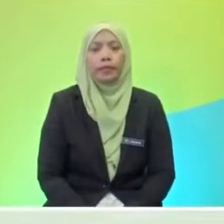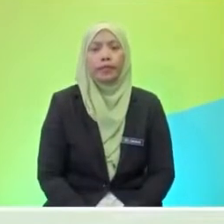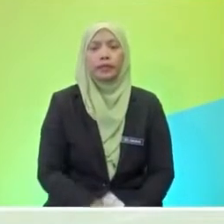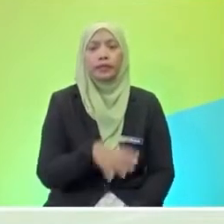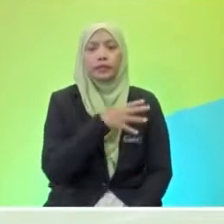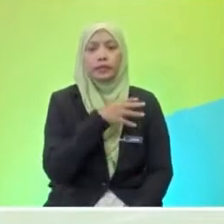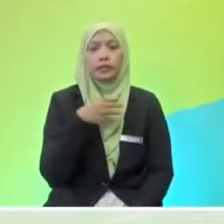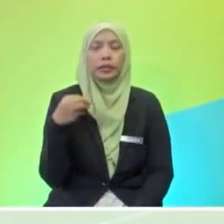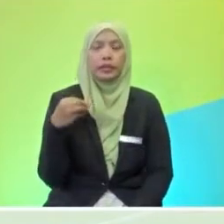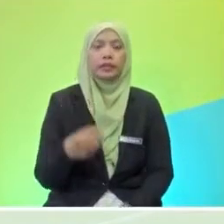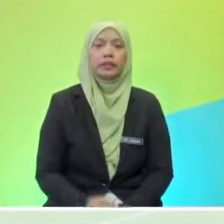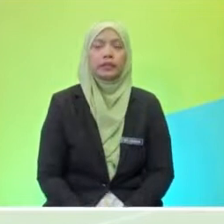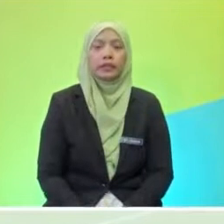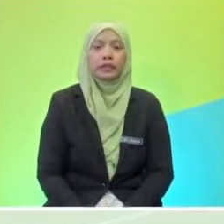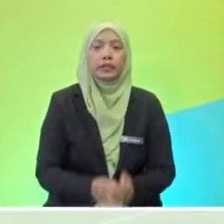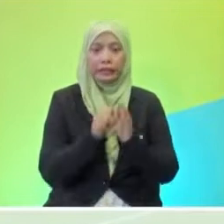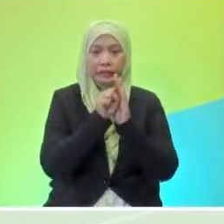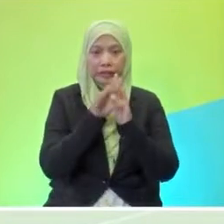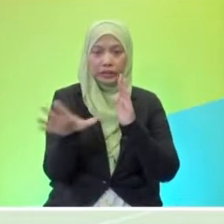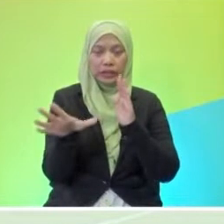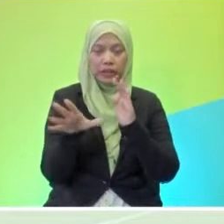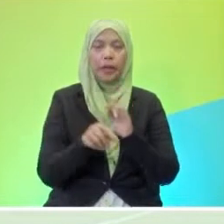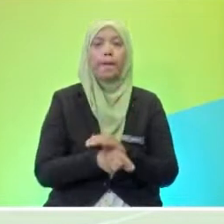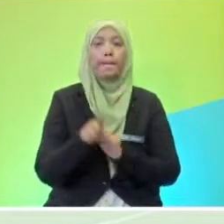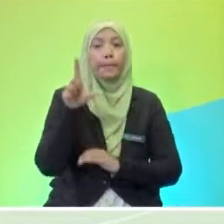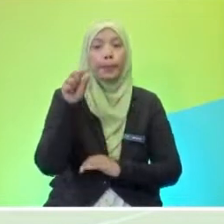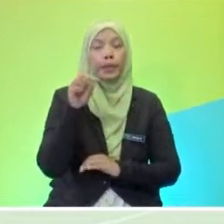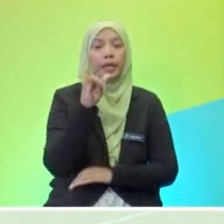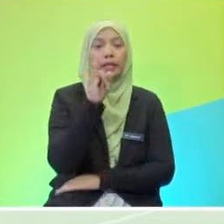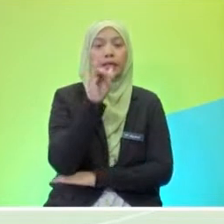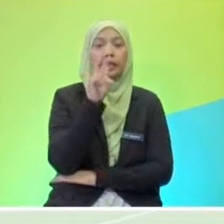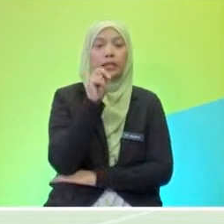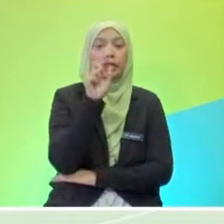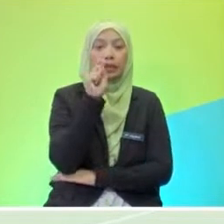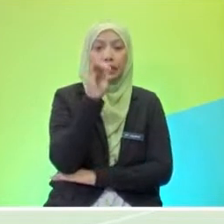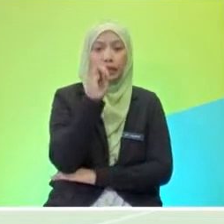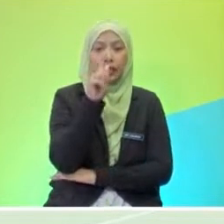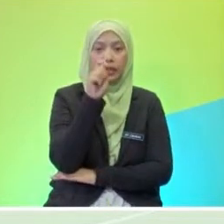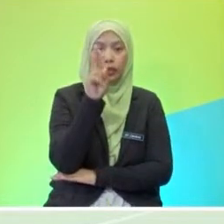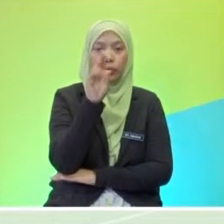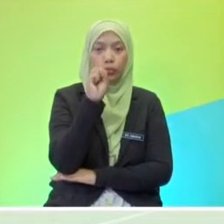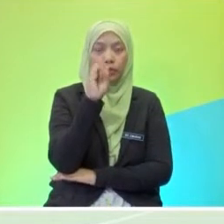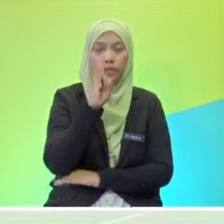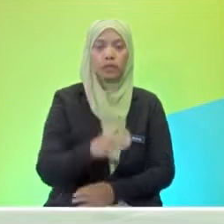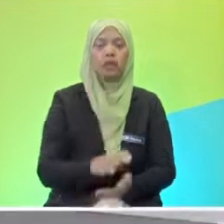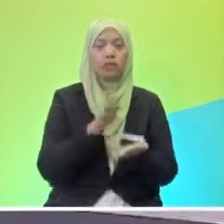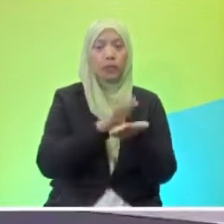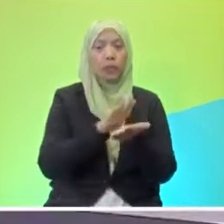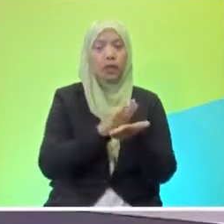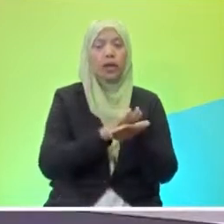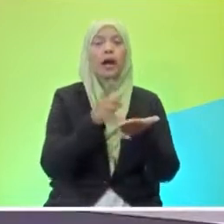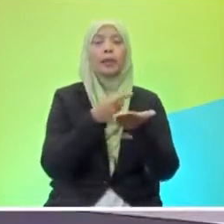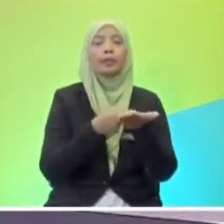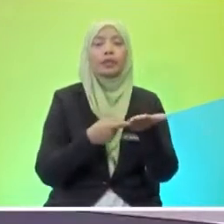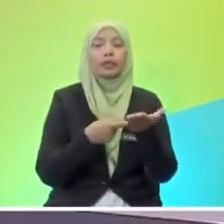institusi institusi ini dihasilkan dari permis contohnya sekolah apa yang biasa sekolah biasanya kalau hasilkan waktu kita